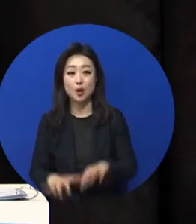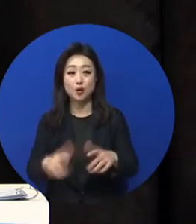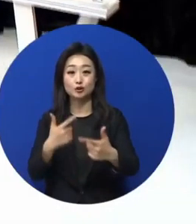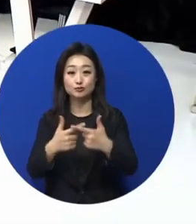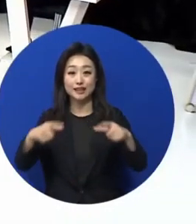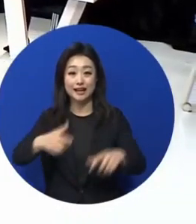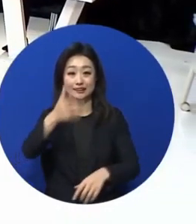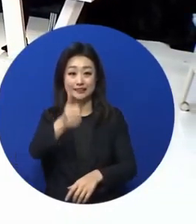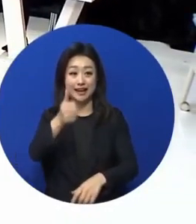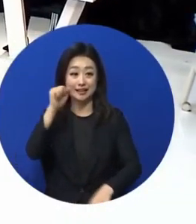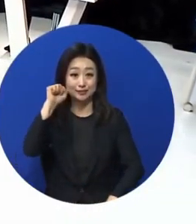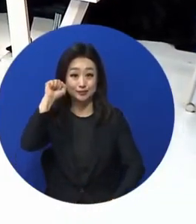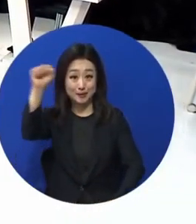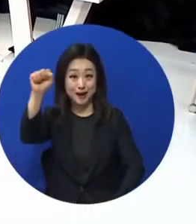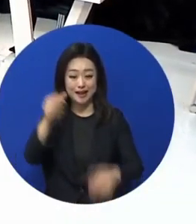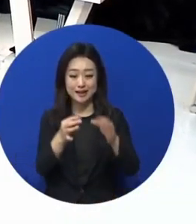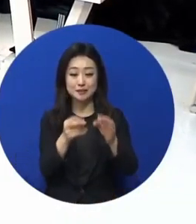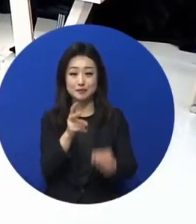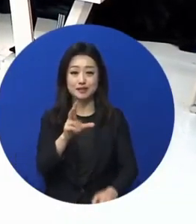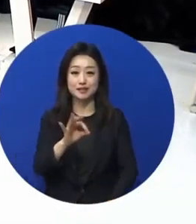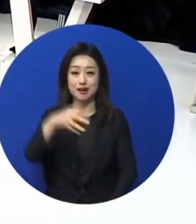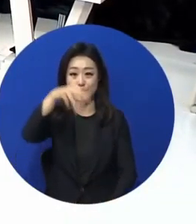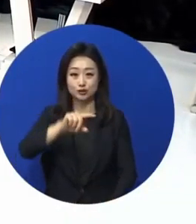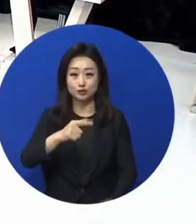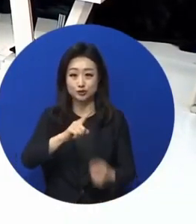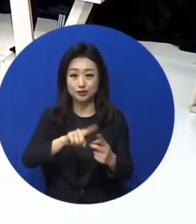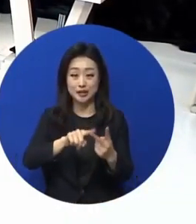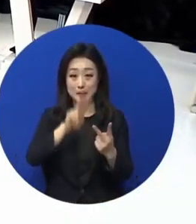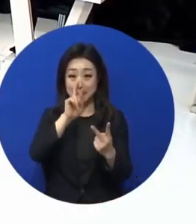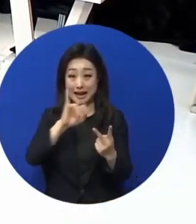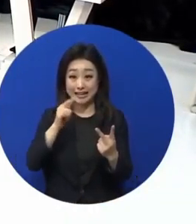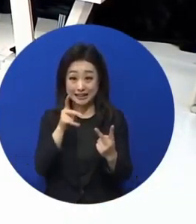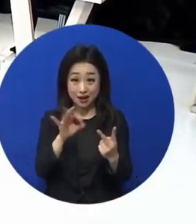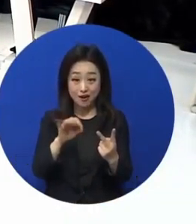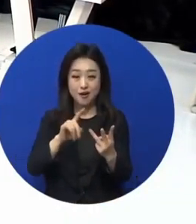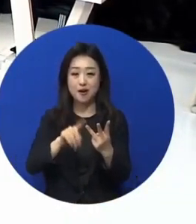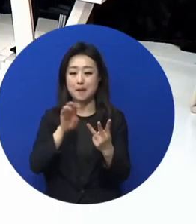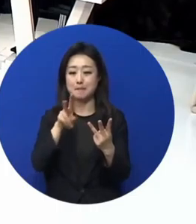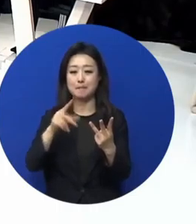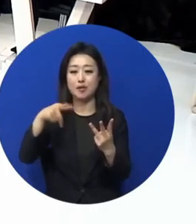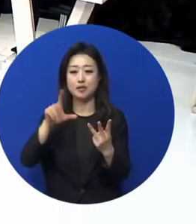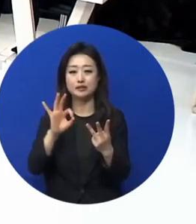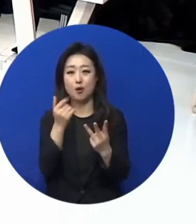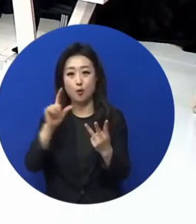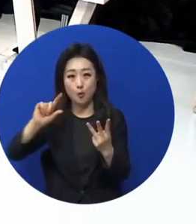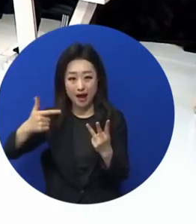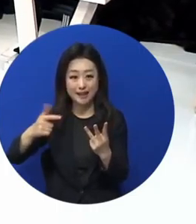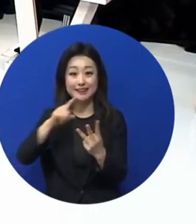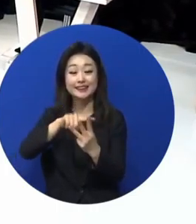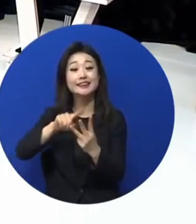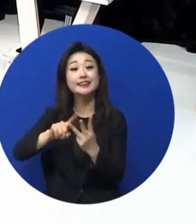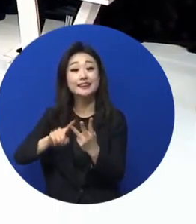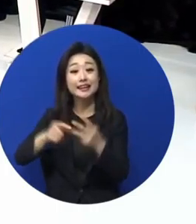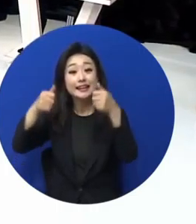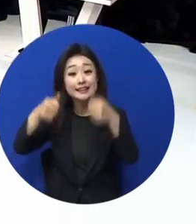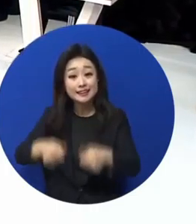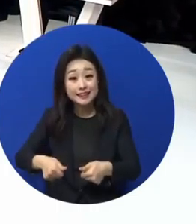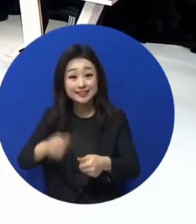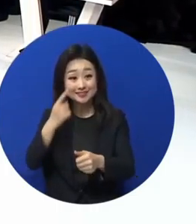부산시장에 도전하신 김영춘 후보, 또 박인영 후보, 변성환 후보가 나왔습니다. 먼저 그 인사 한번